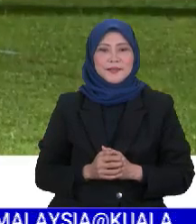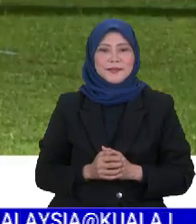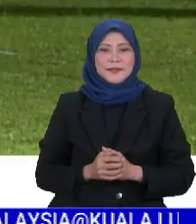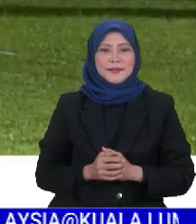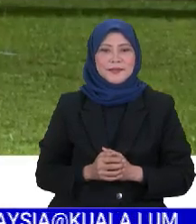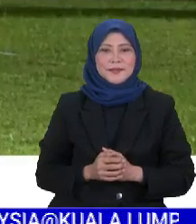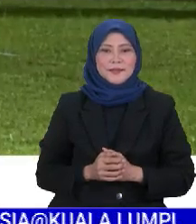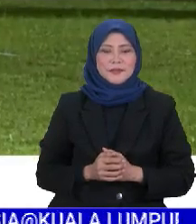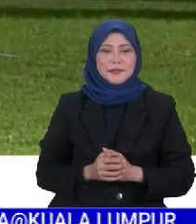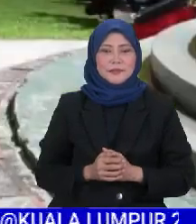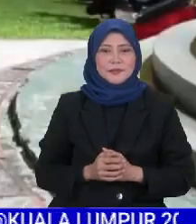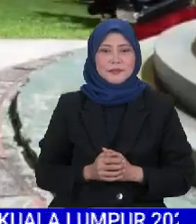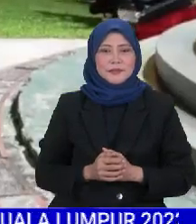macam